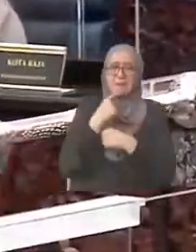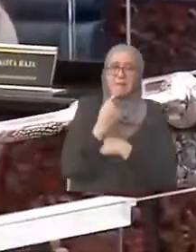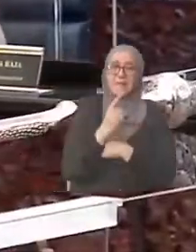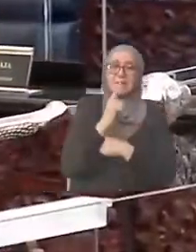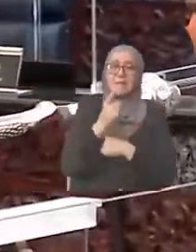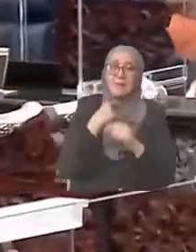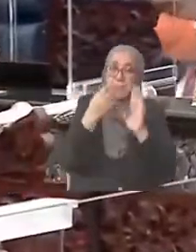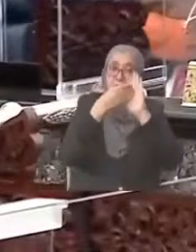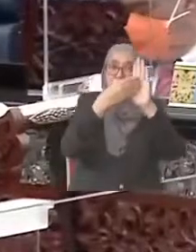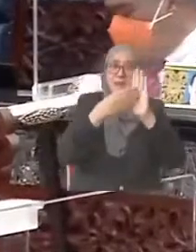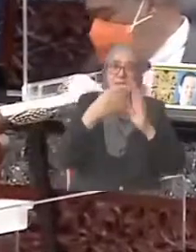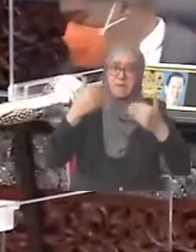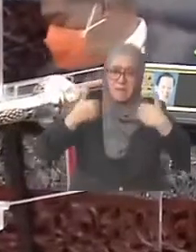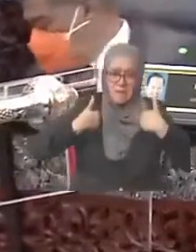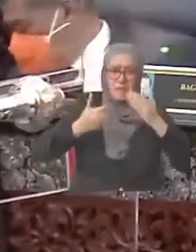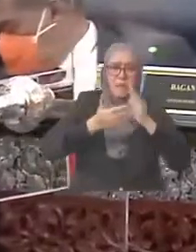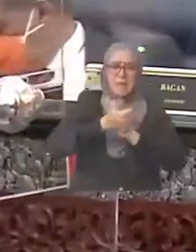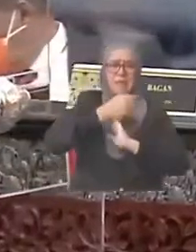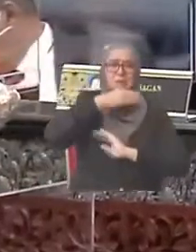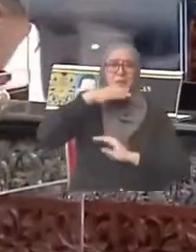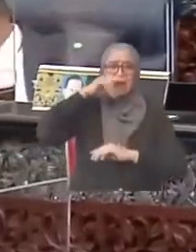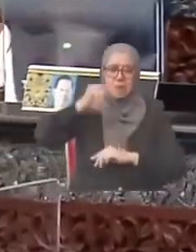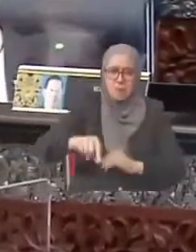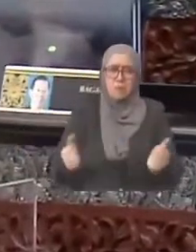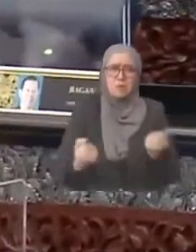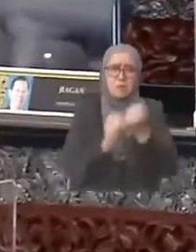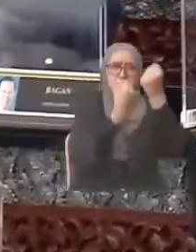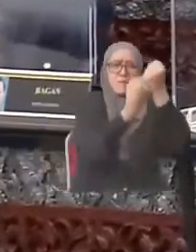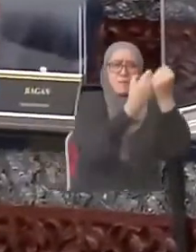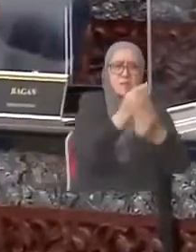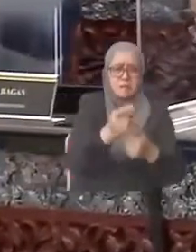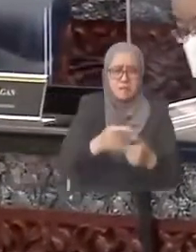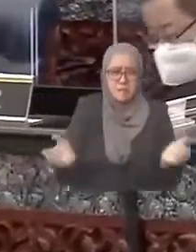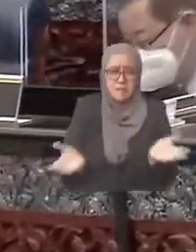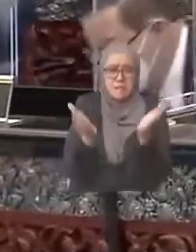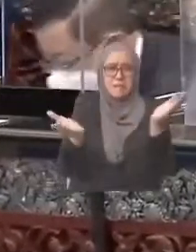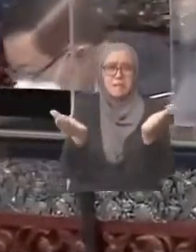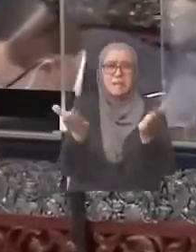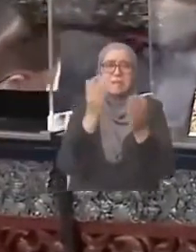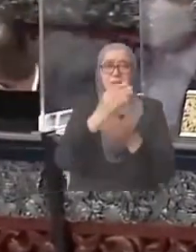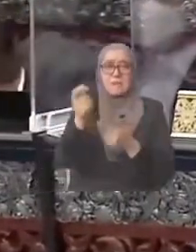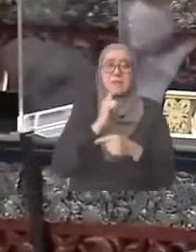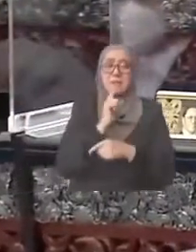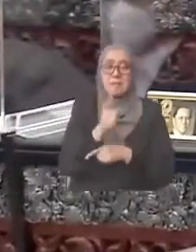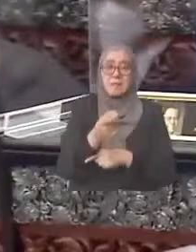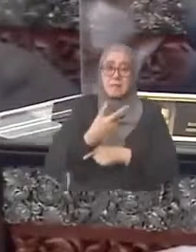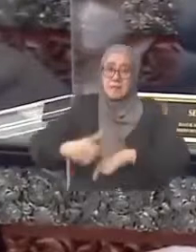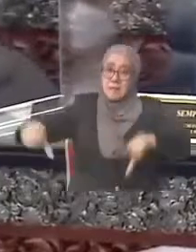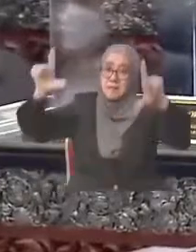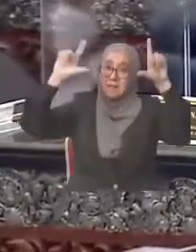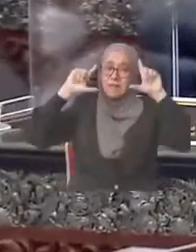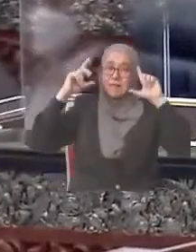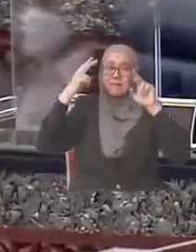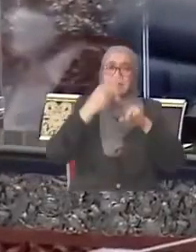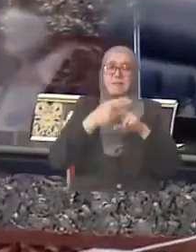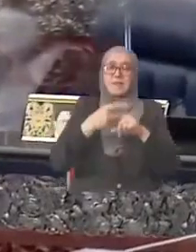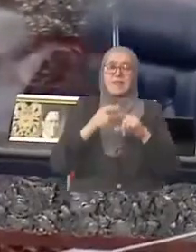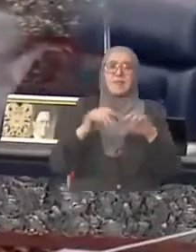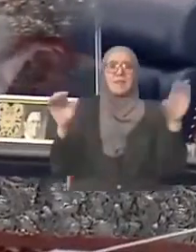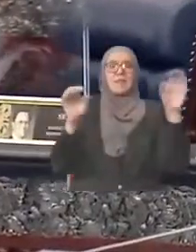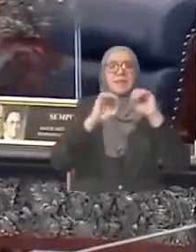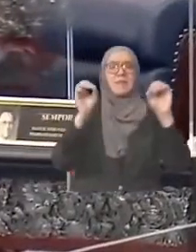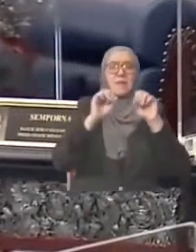disokong dan di gila bagi Mei tiraf pencapaian etik isukan kelahiran Leste yang telah lama seperti Nothing to say